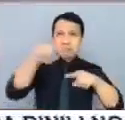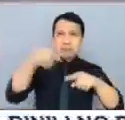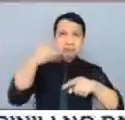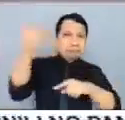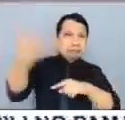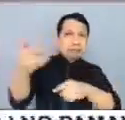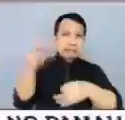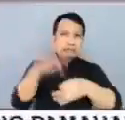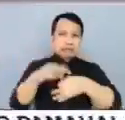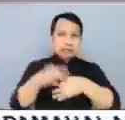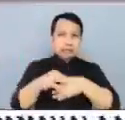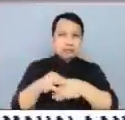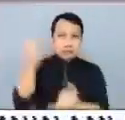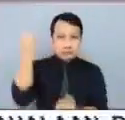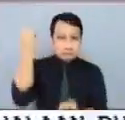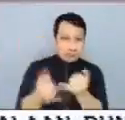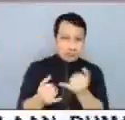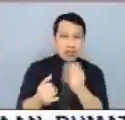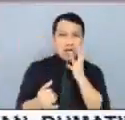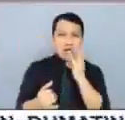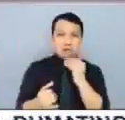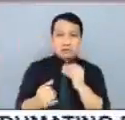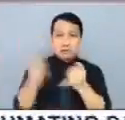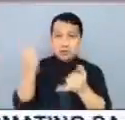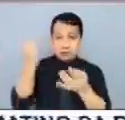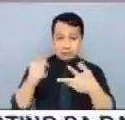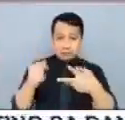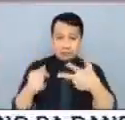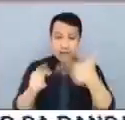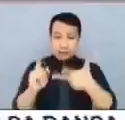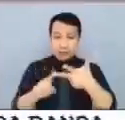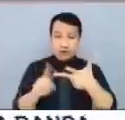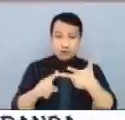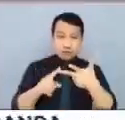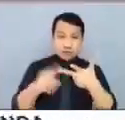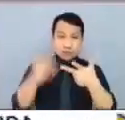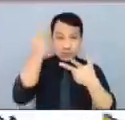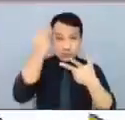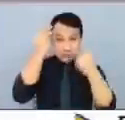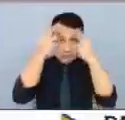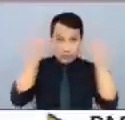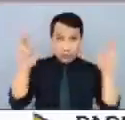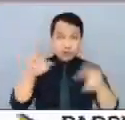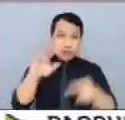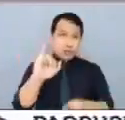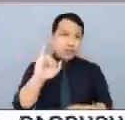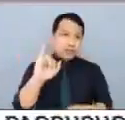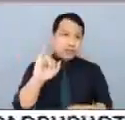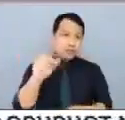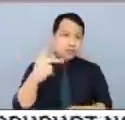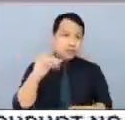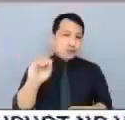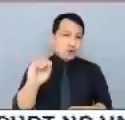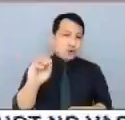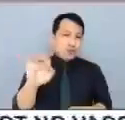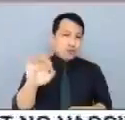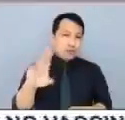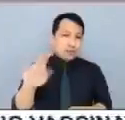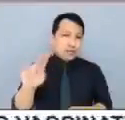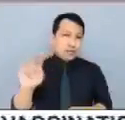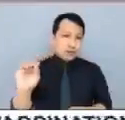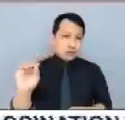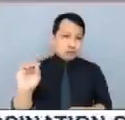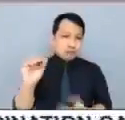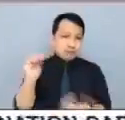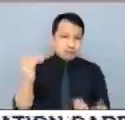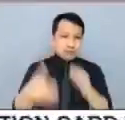Attorney, ano po ang nakikita ninyong tatakbuhin ng kampanya o halalan matapos magdeklara si Mayor Isko